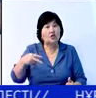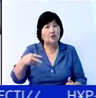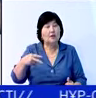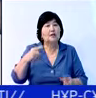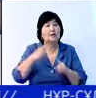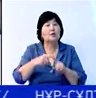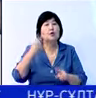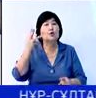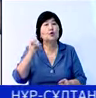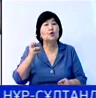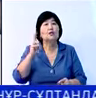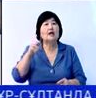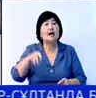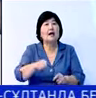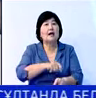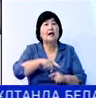плюс 300 шақырымында